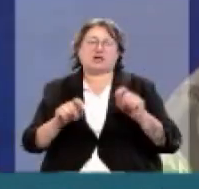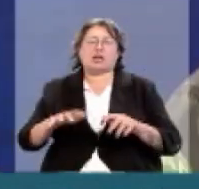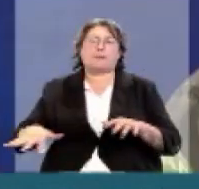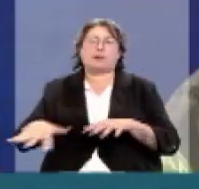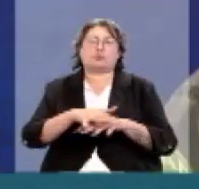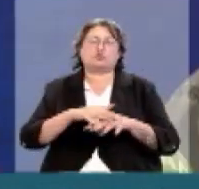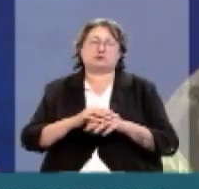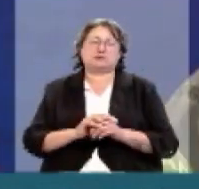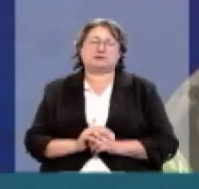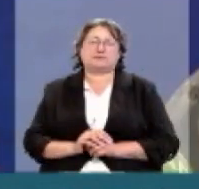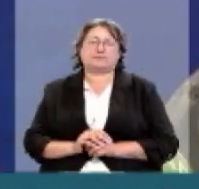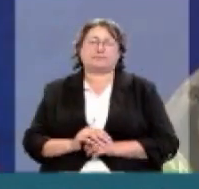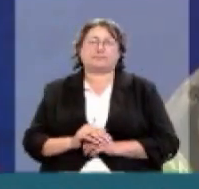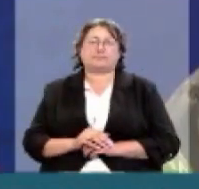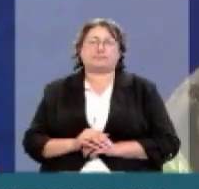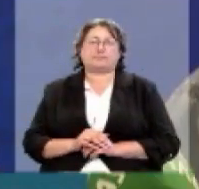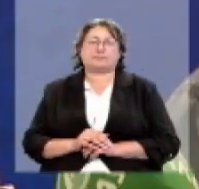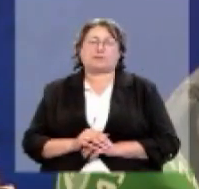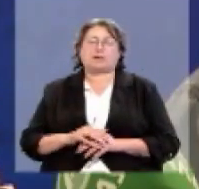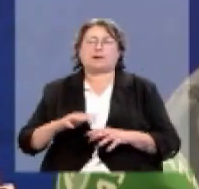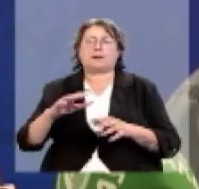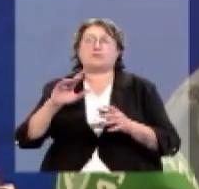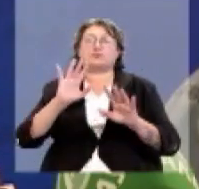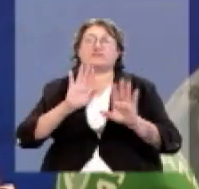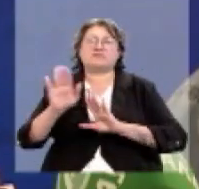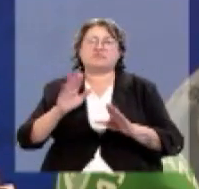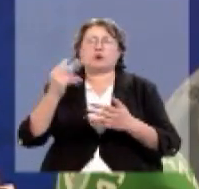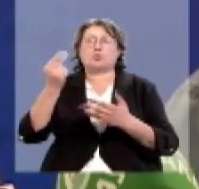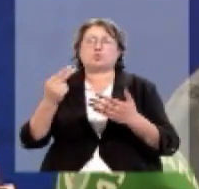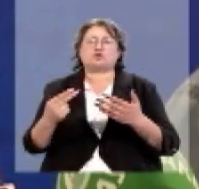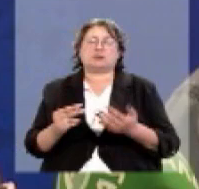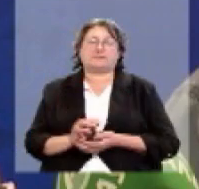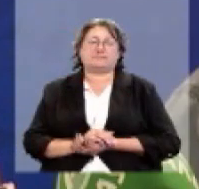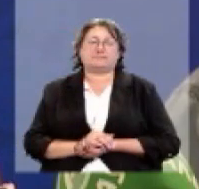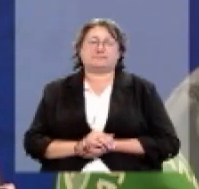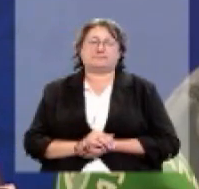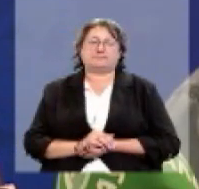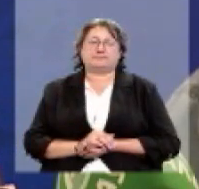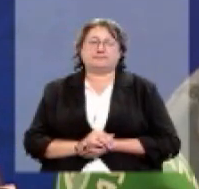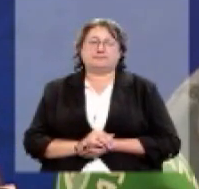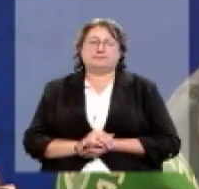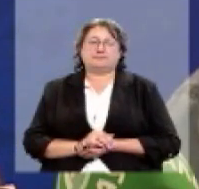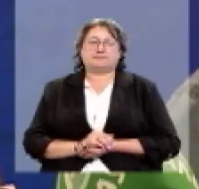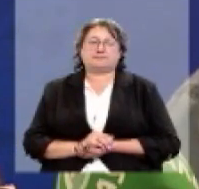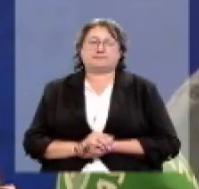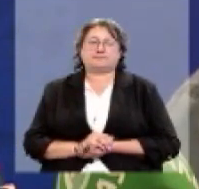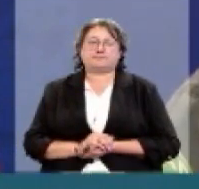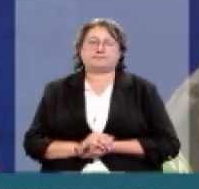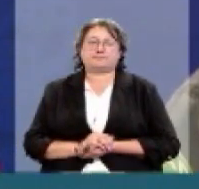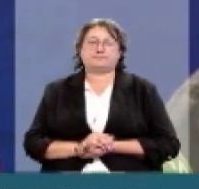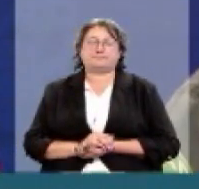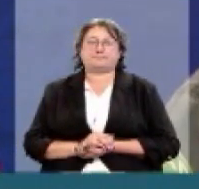алады. Соңғы жылдары мынау жаңа Қазақстан деп отырмыз. Осы мынау жаңа Қазақстанның